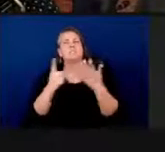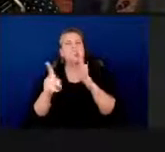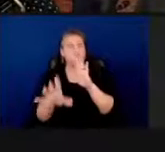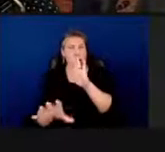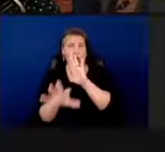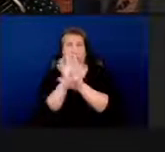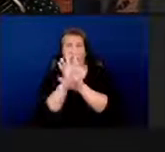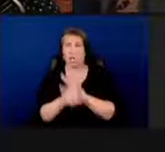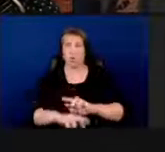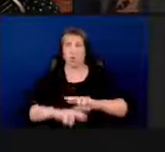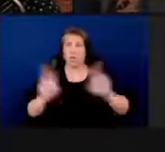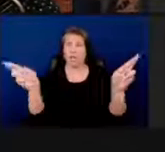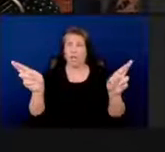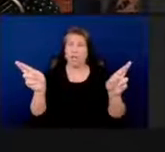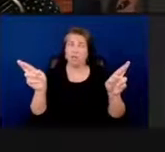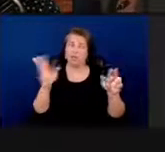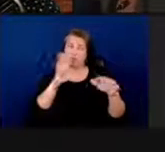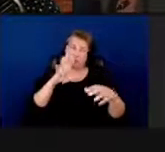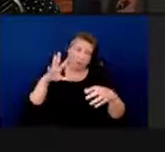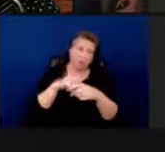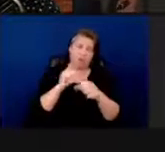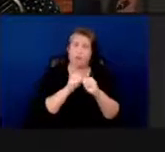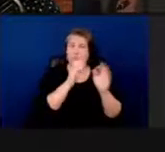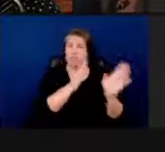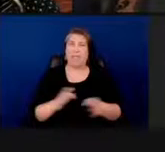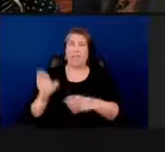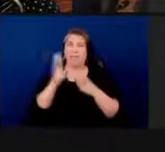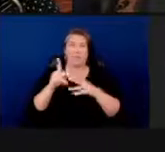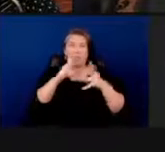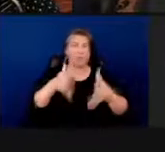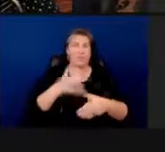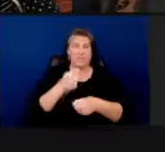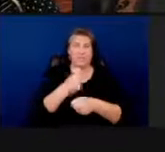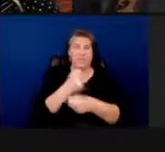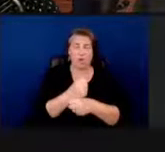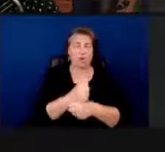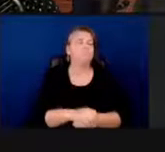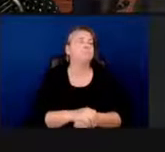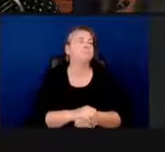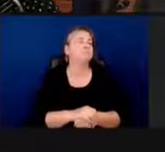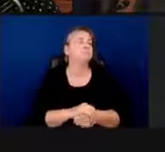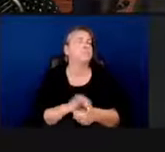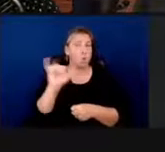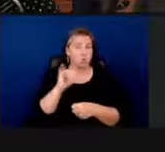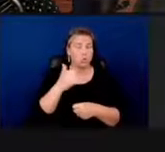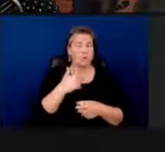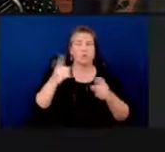ومن المهم أيضا أن ننظر إلى عمليات التخطيط.